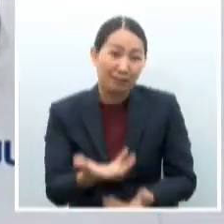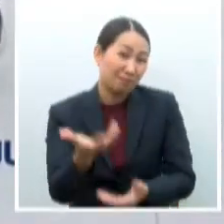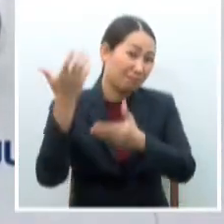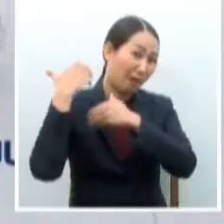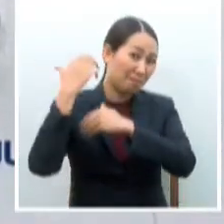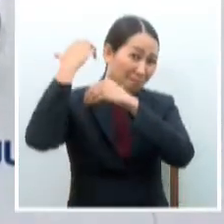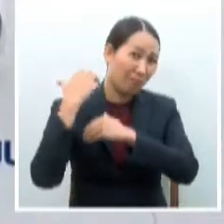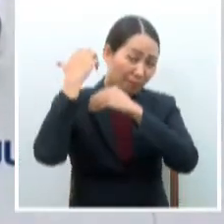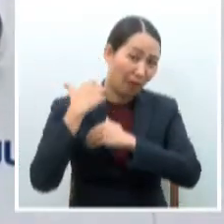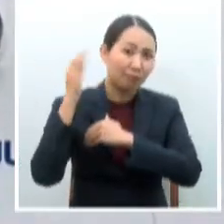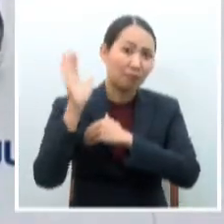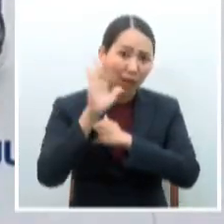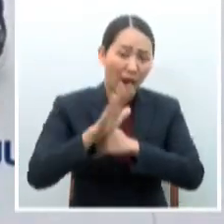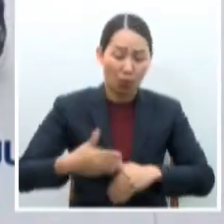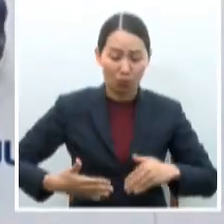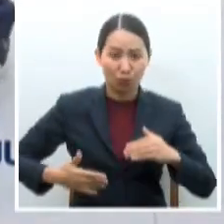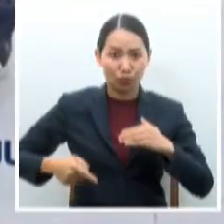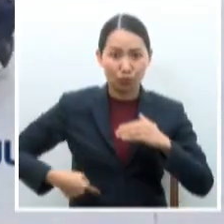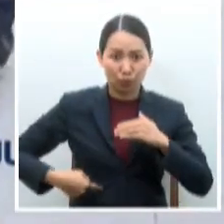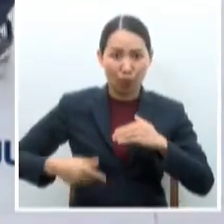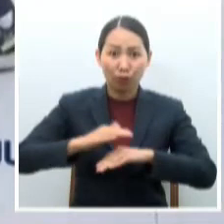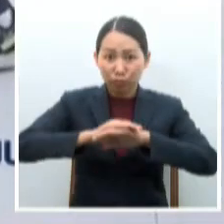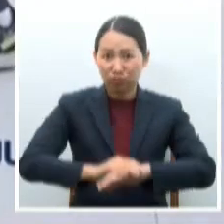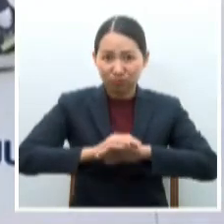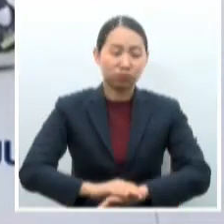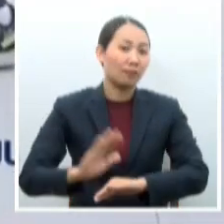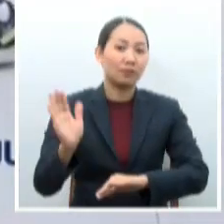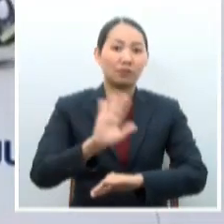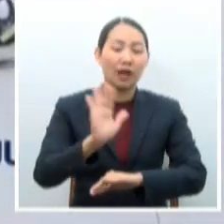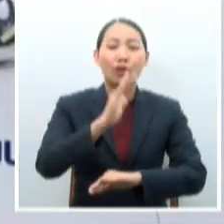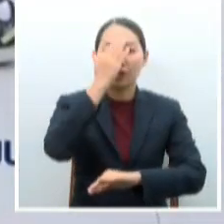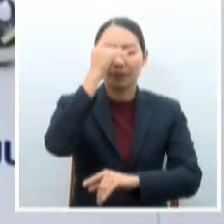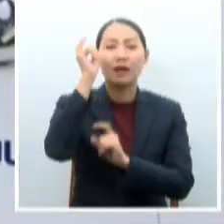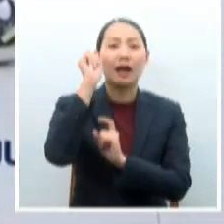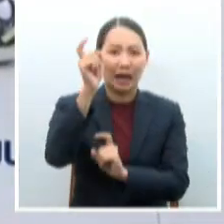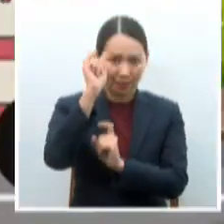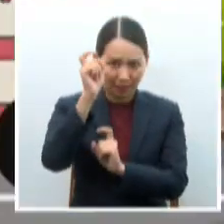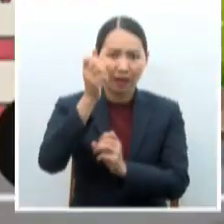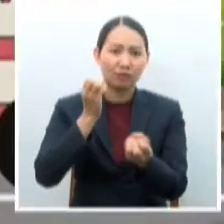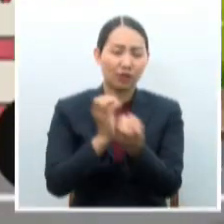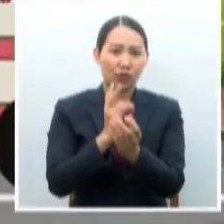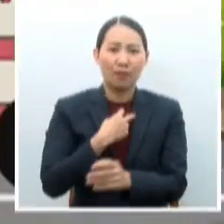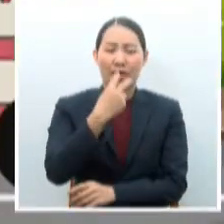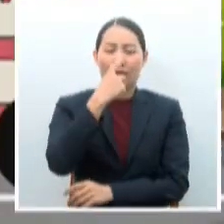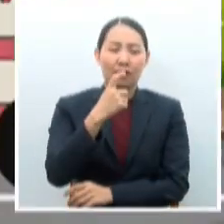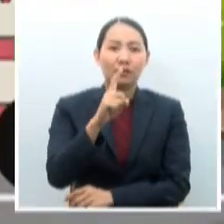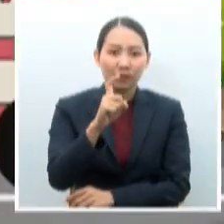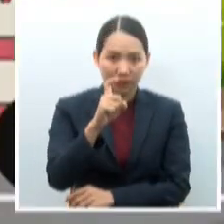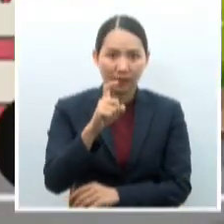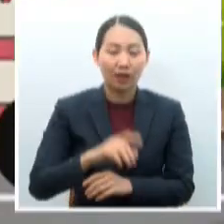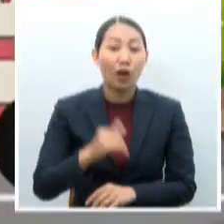ห้ามจับห้อยหัวเพราะจะทำให้ได้รับอันตรายจากการสำลักและขาดอากาศหายใจได้โท